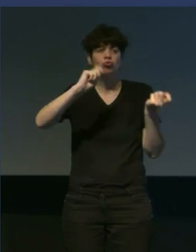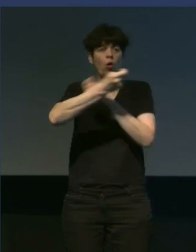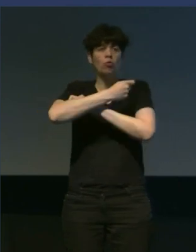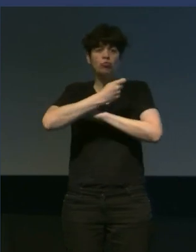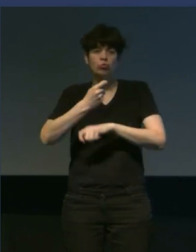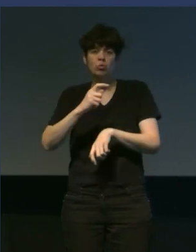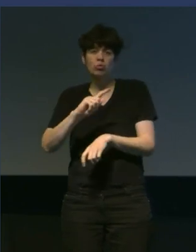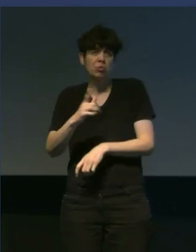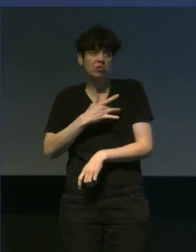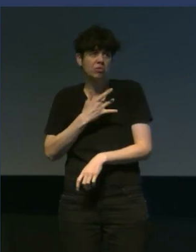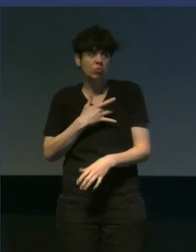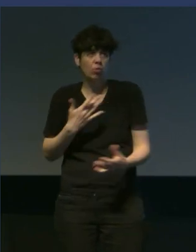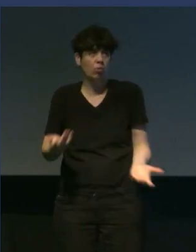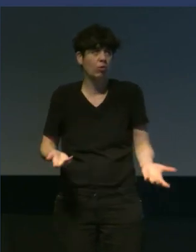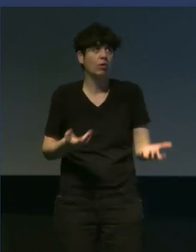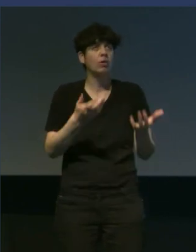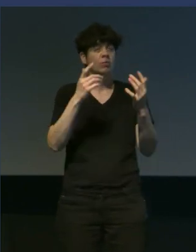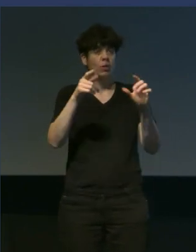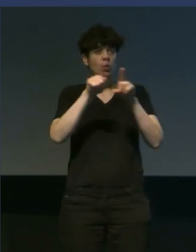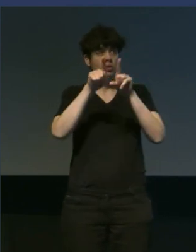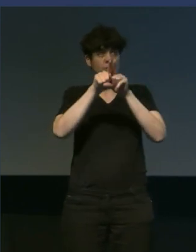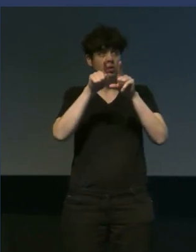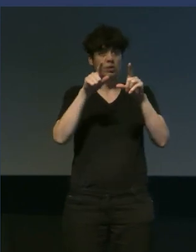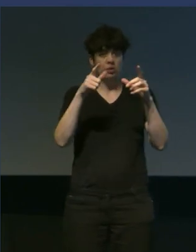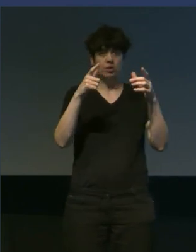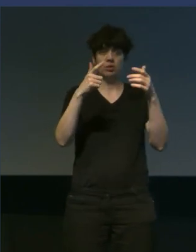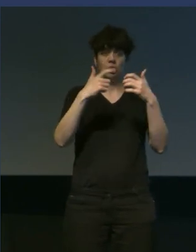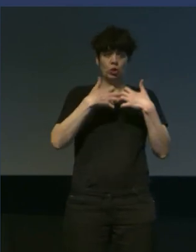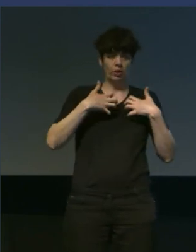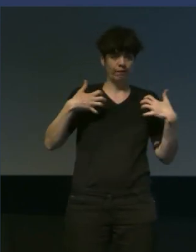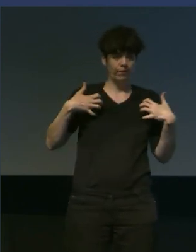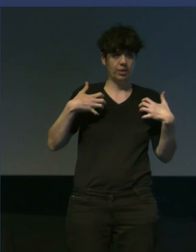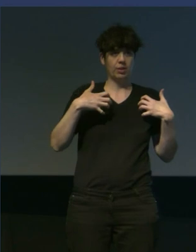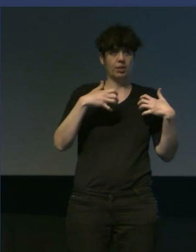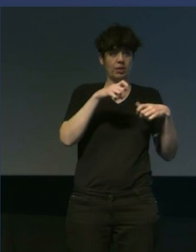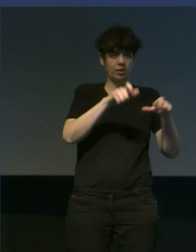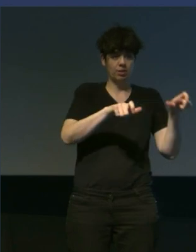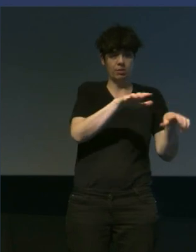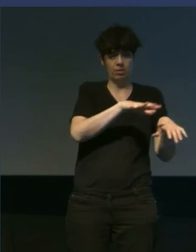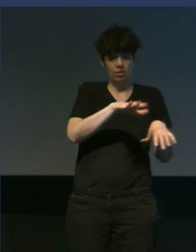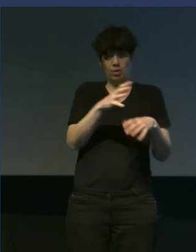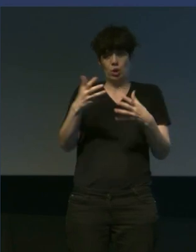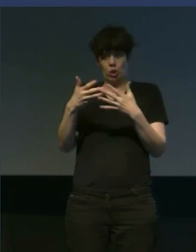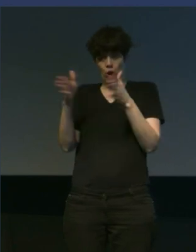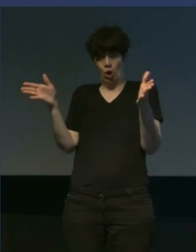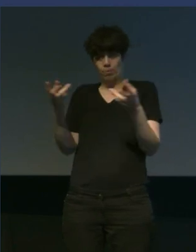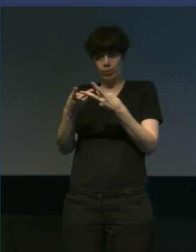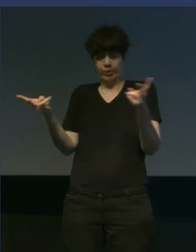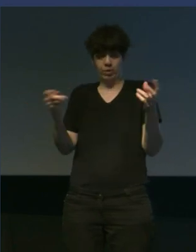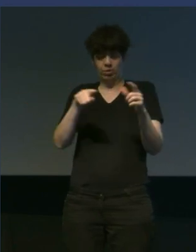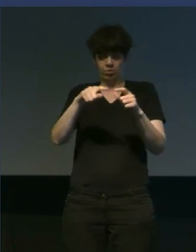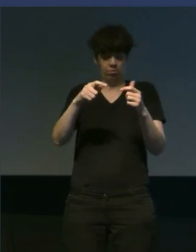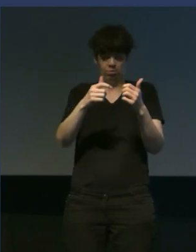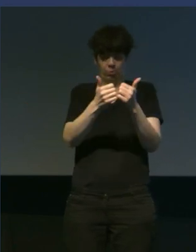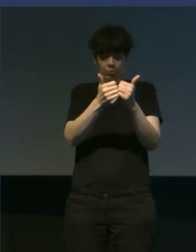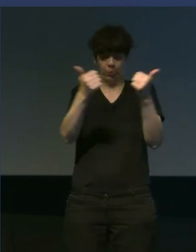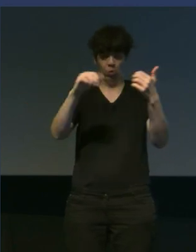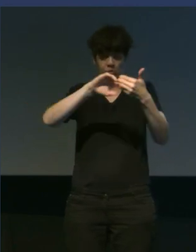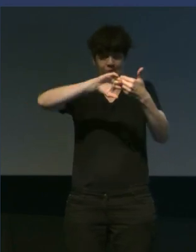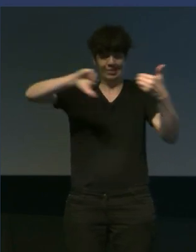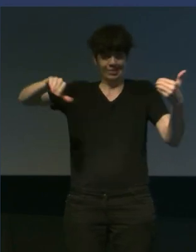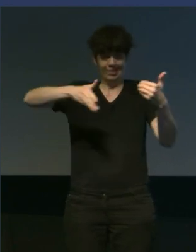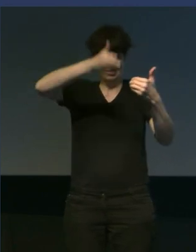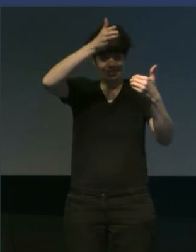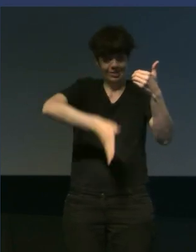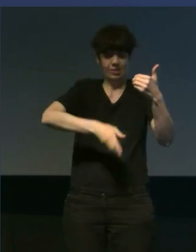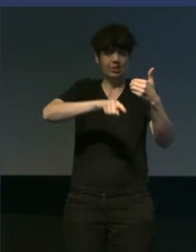aussi et surtout parce qu'il y a un énorme fossé entre les scientifiques et le grand public. Et donc, entre les sachants et les non-sachants,